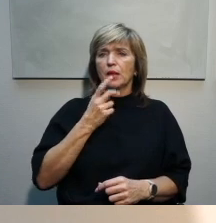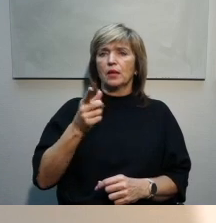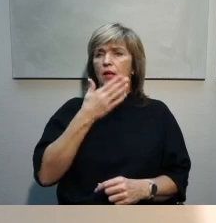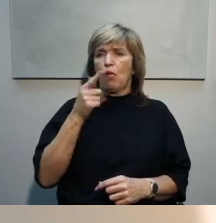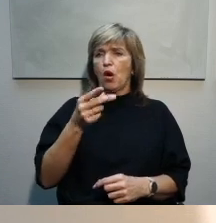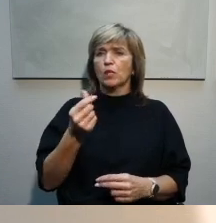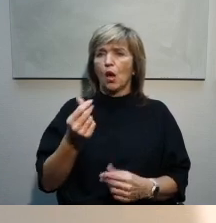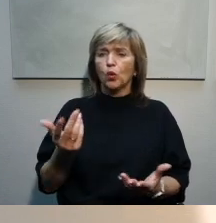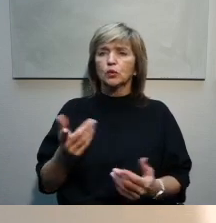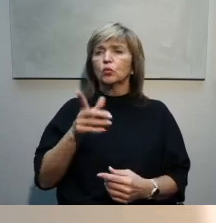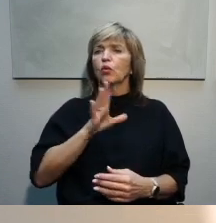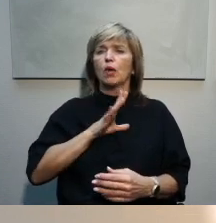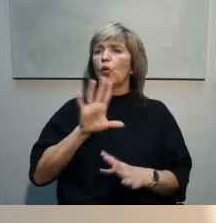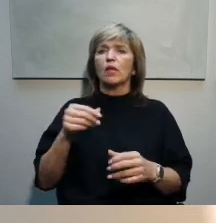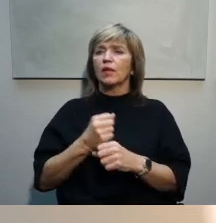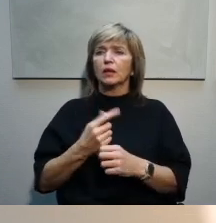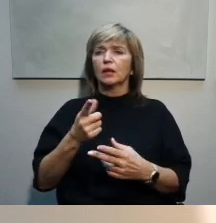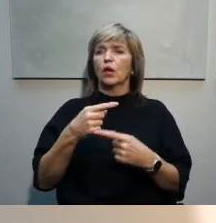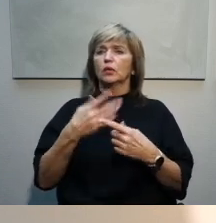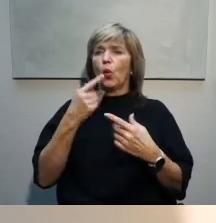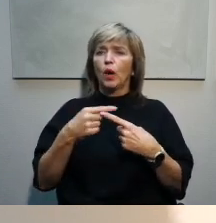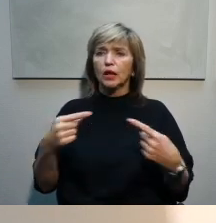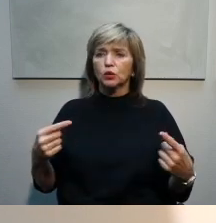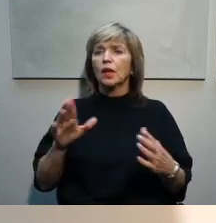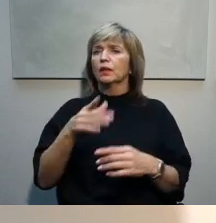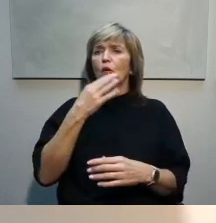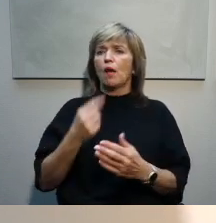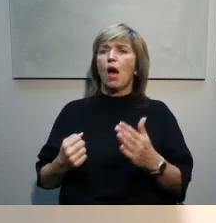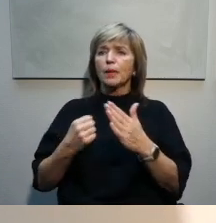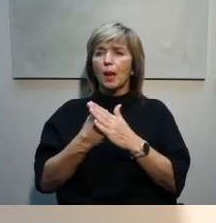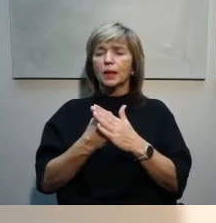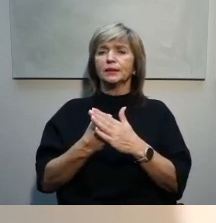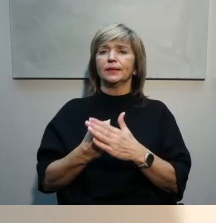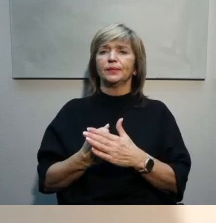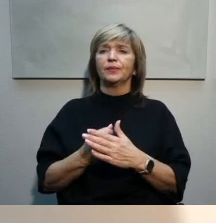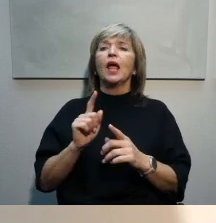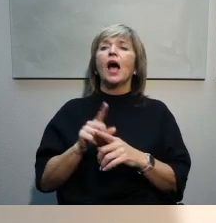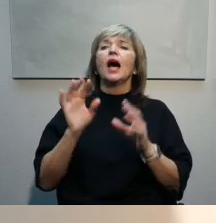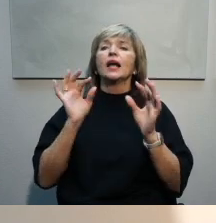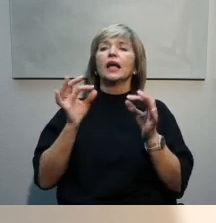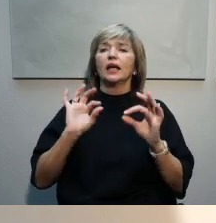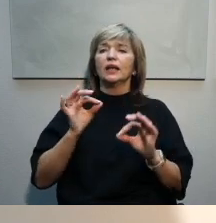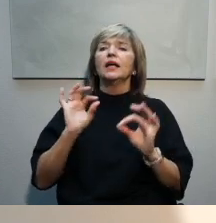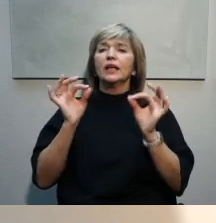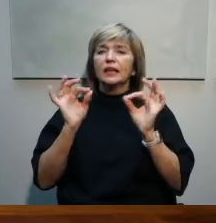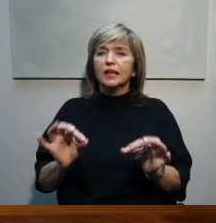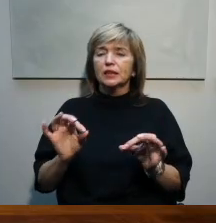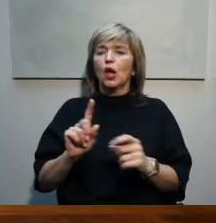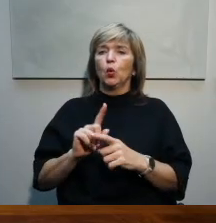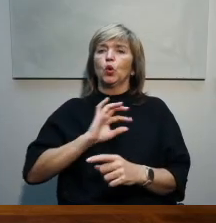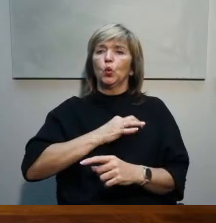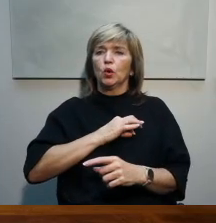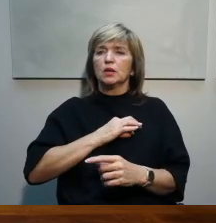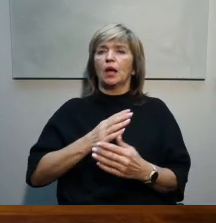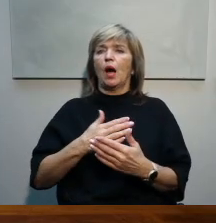nav naudas, tu neko nevar darīt, tev nav resursu, tev nav atbalsta. Arī tiesiskā, juridiskā puse, ja šie jaunieši